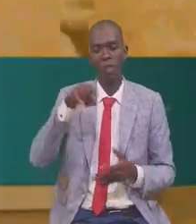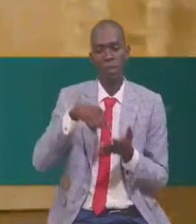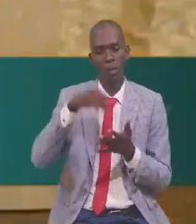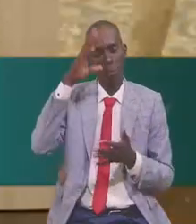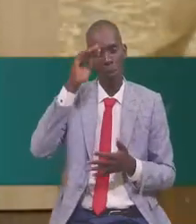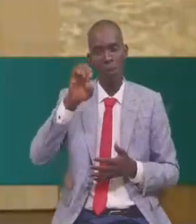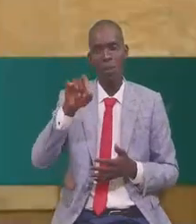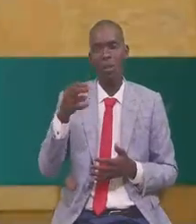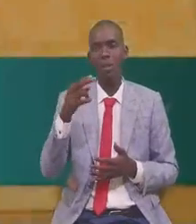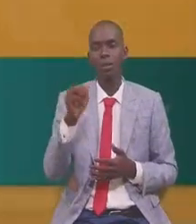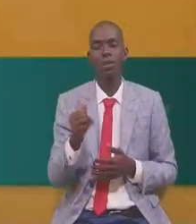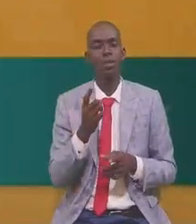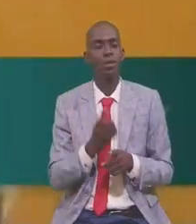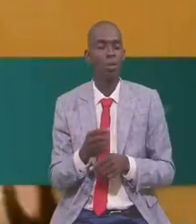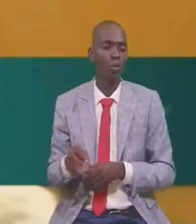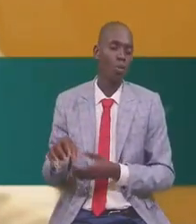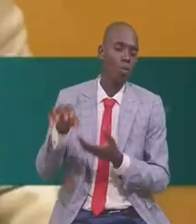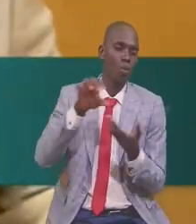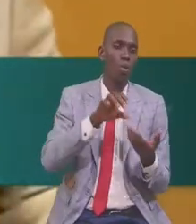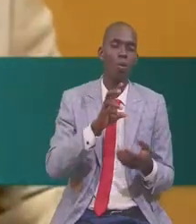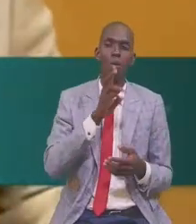qu'il verse de l'eau sur les mains